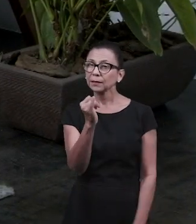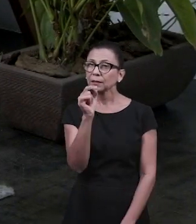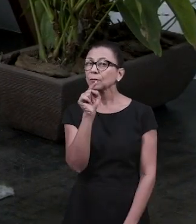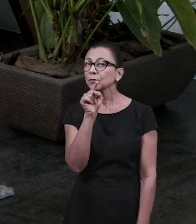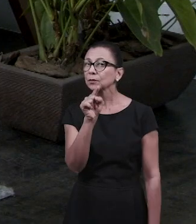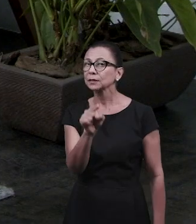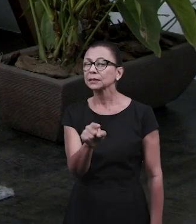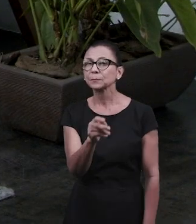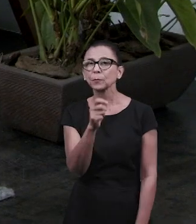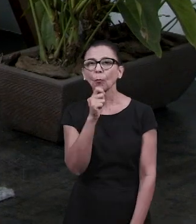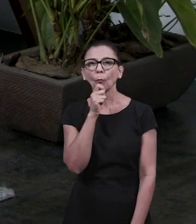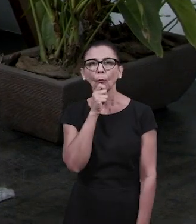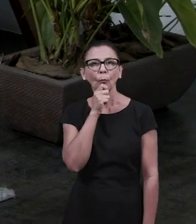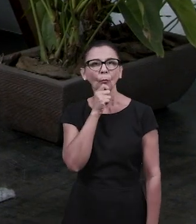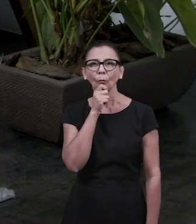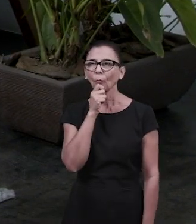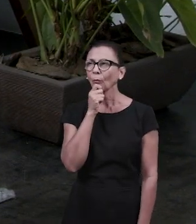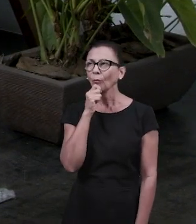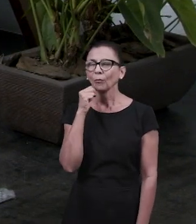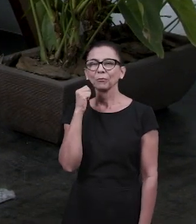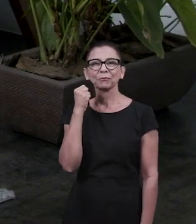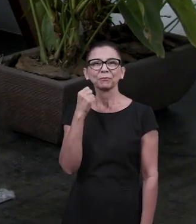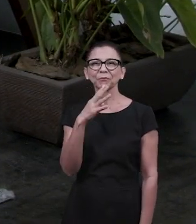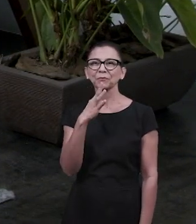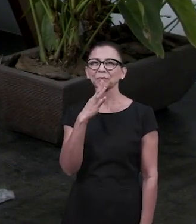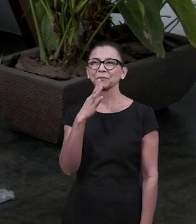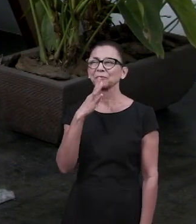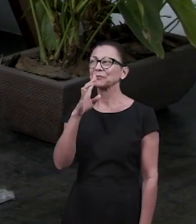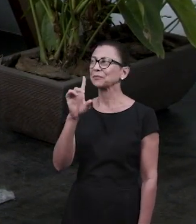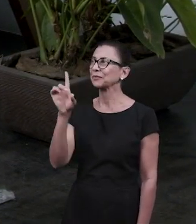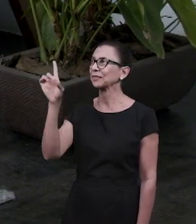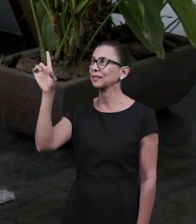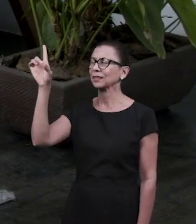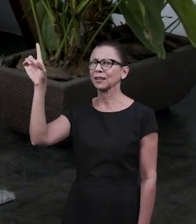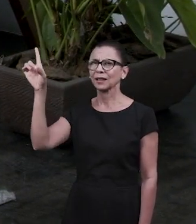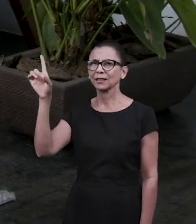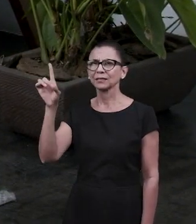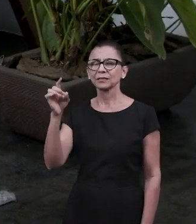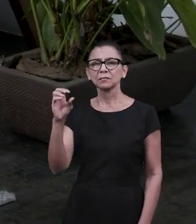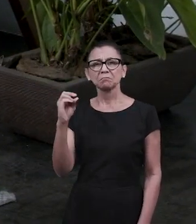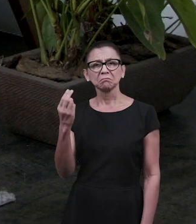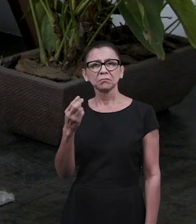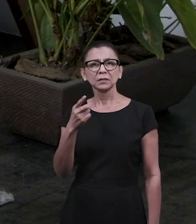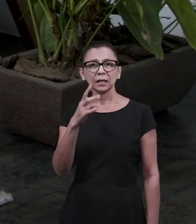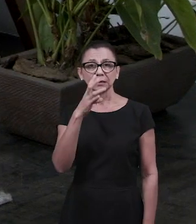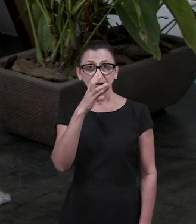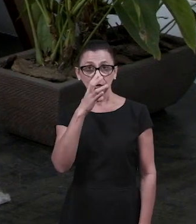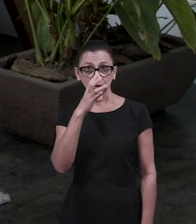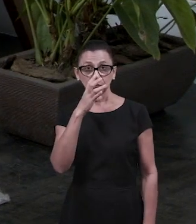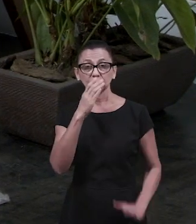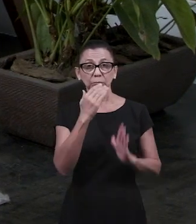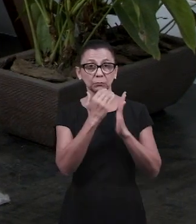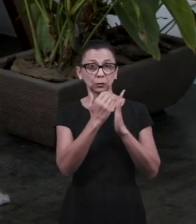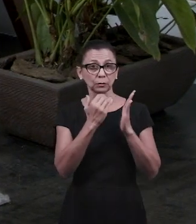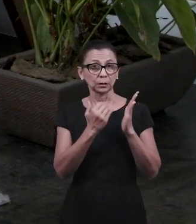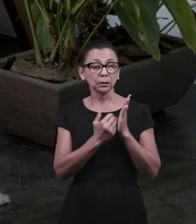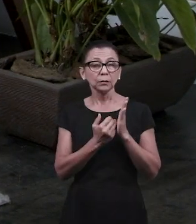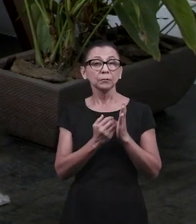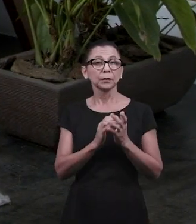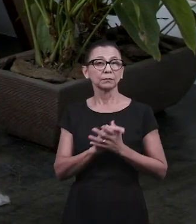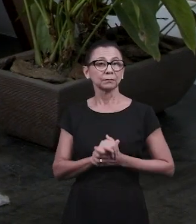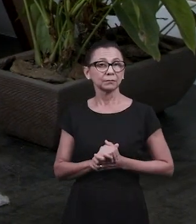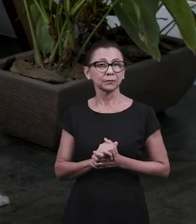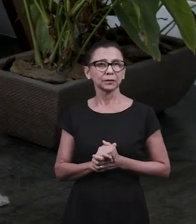vous qui ne connaissez pas encore Dieu. Vous qui avez assisté à cette programmation, vous qui avez entendu